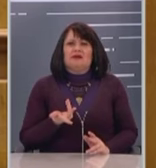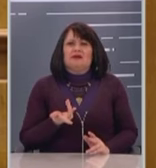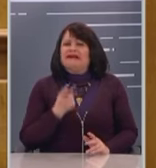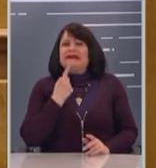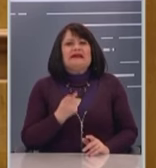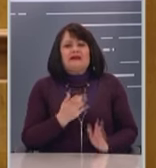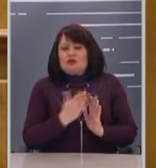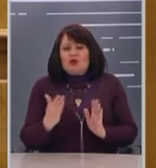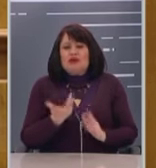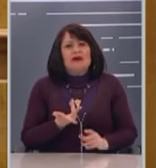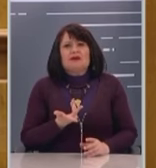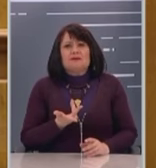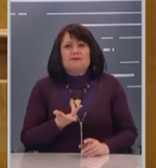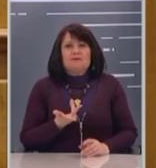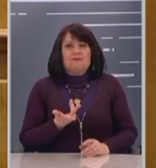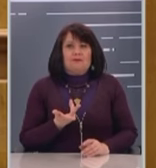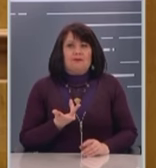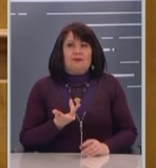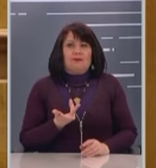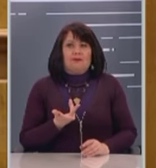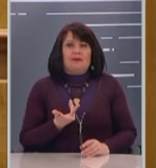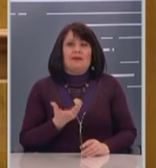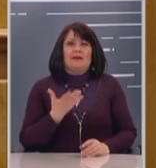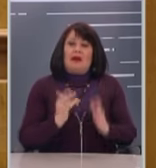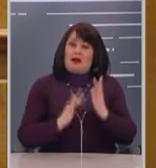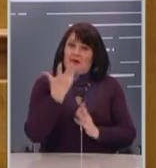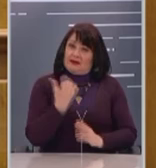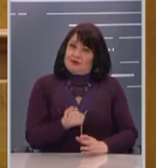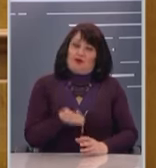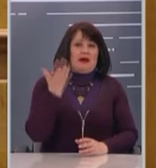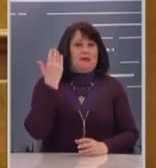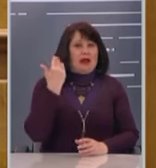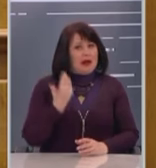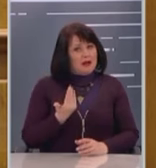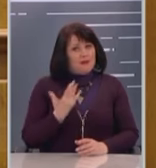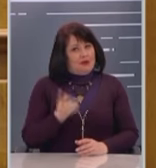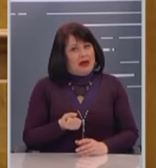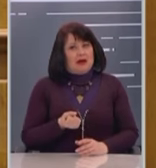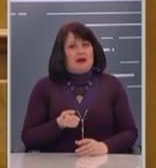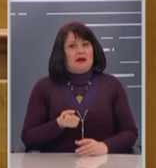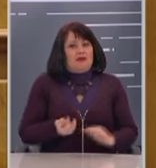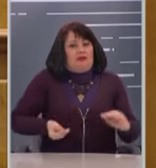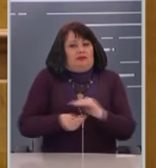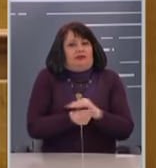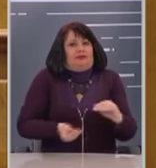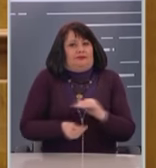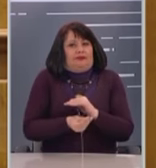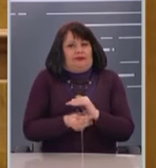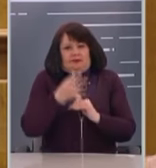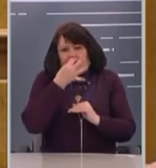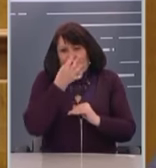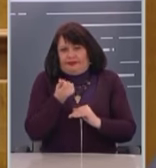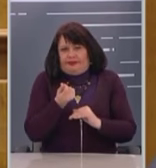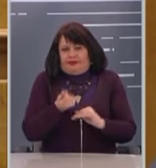αναφερόμαστε, στις εποχές που υπήρχε ανάπτυξη στη χώρα, που η μίζα και η